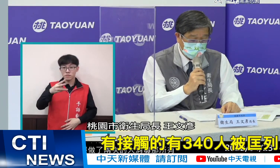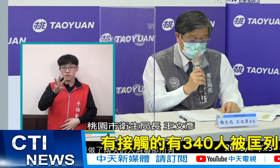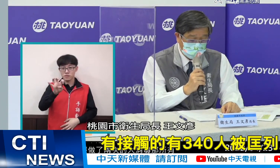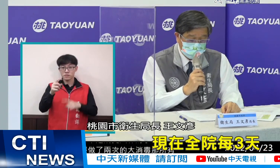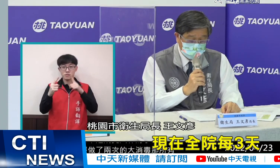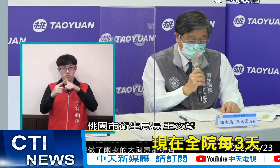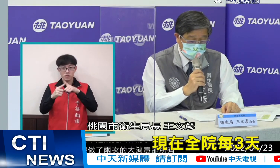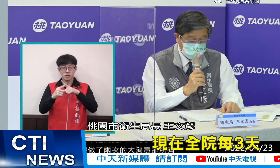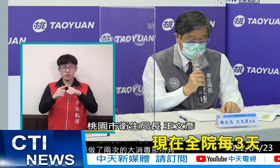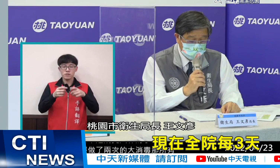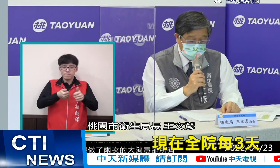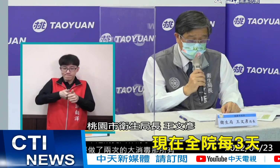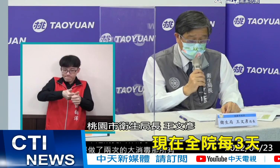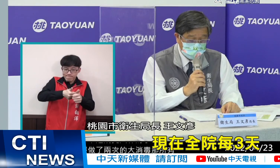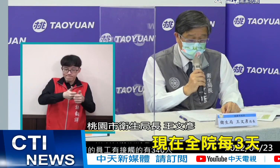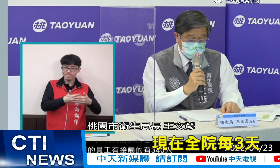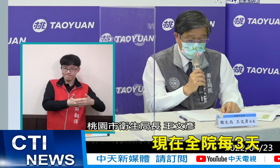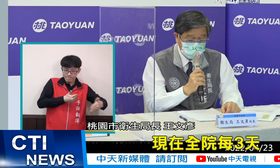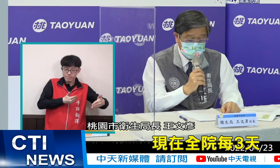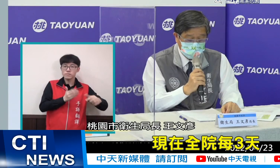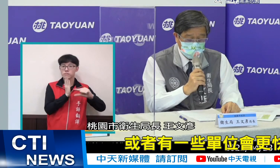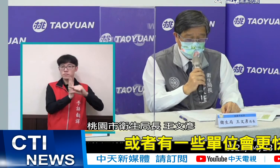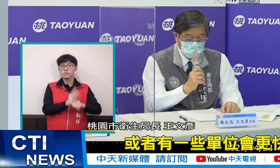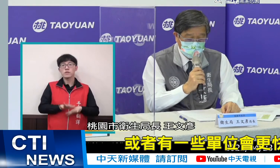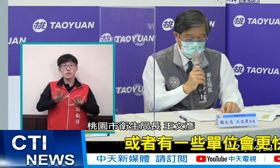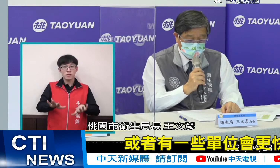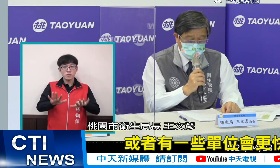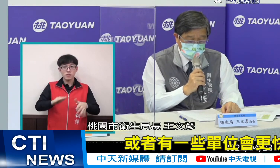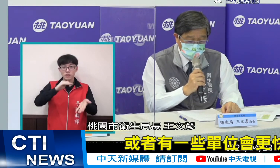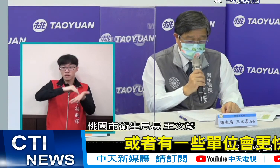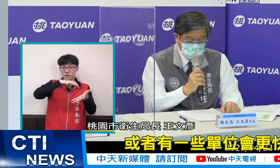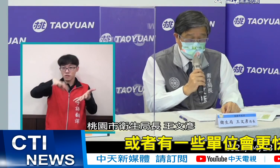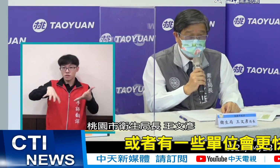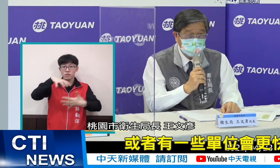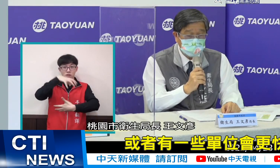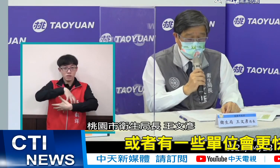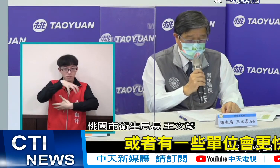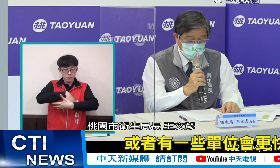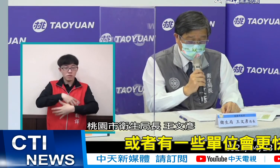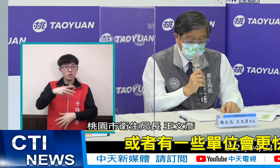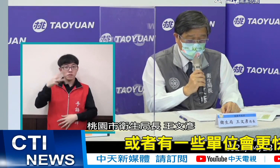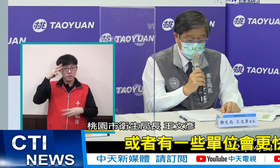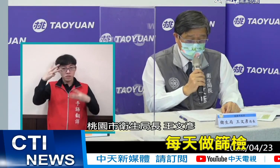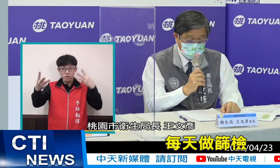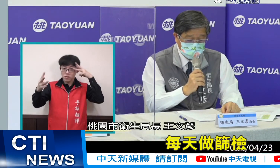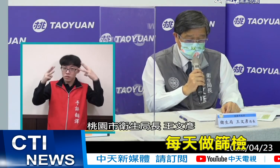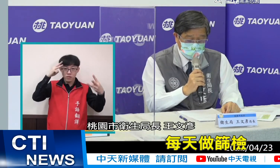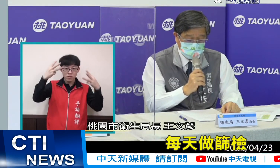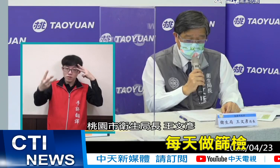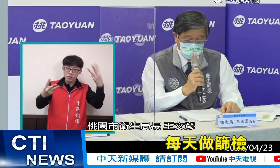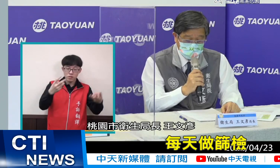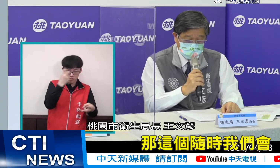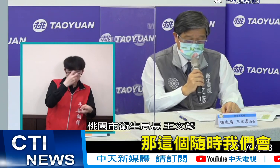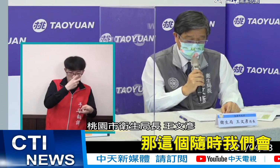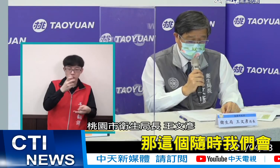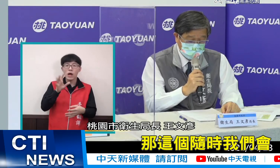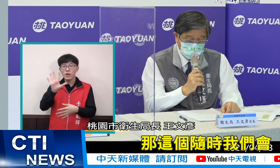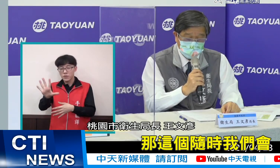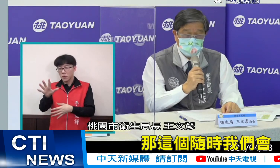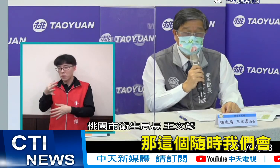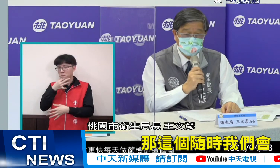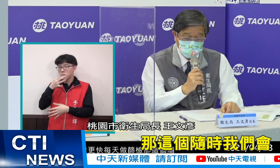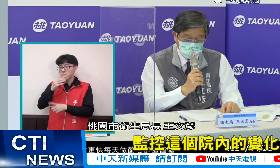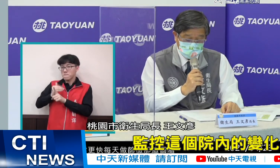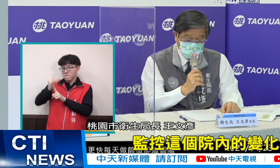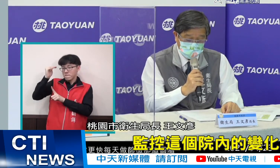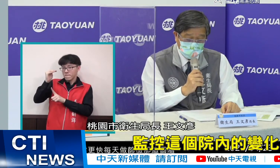那现在全院每3天，或者有一些单位会更快，每天做筛检哦，那这个随时我们会监